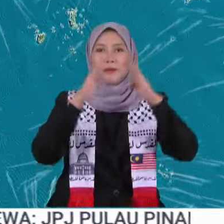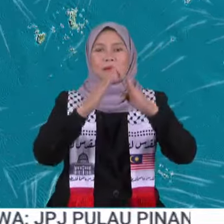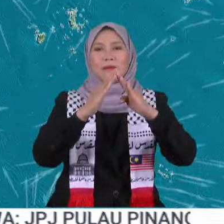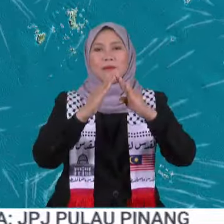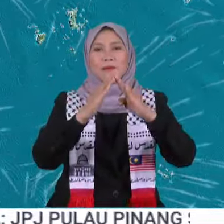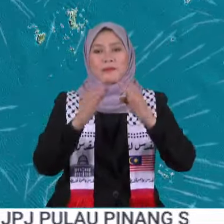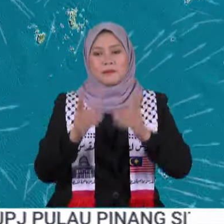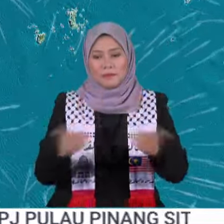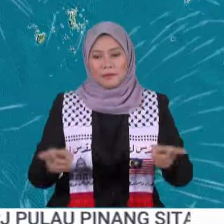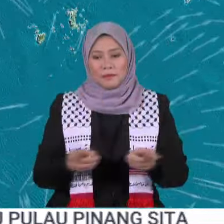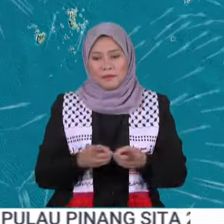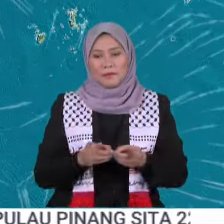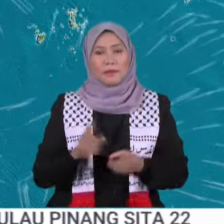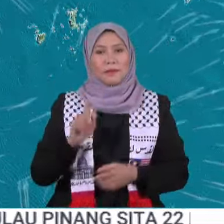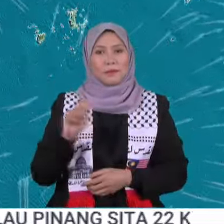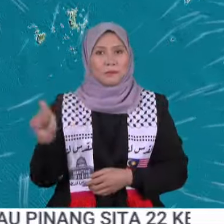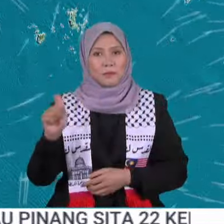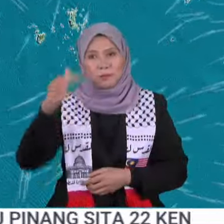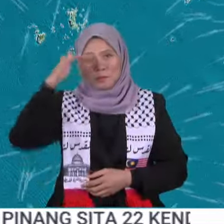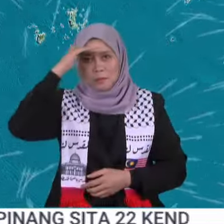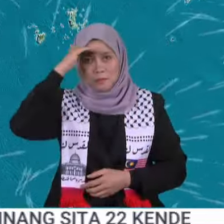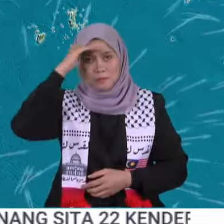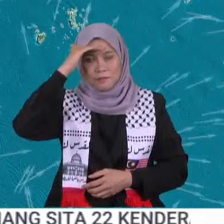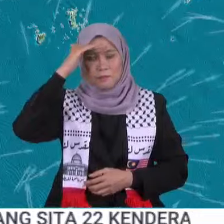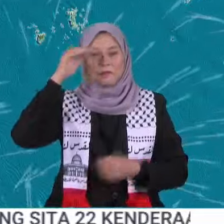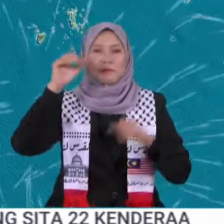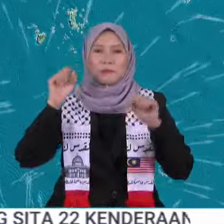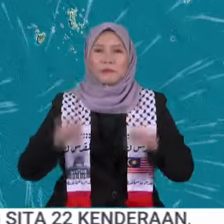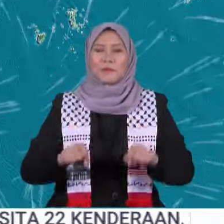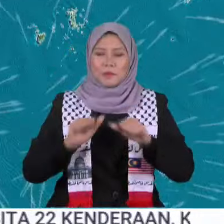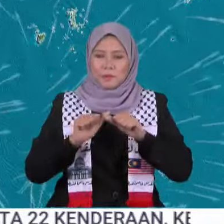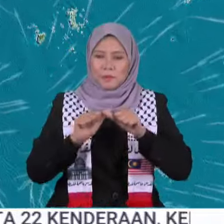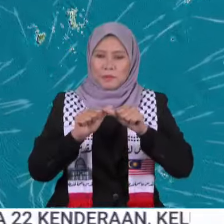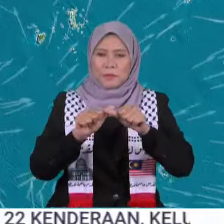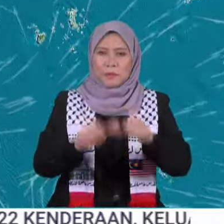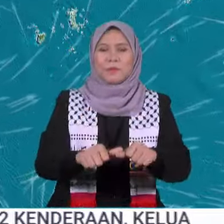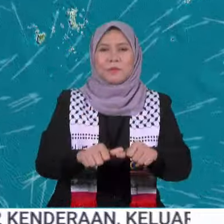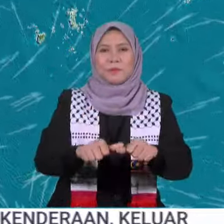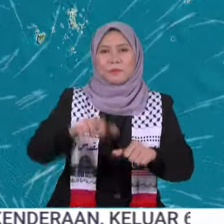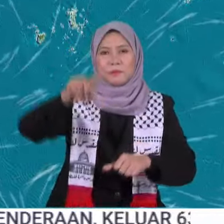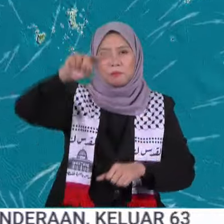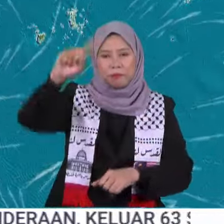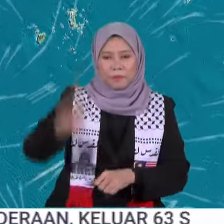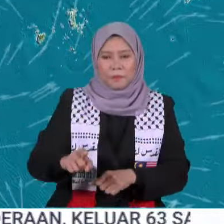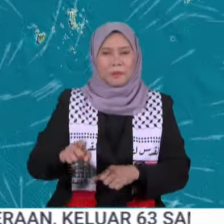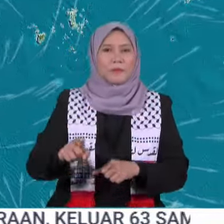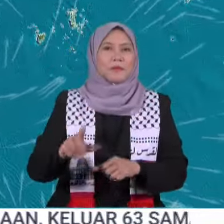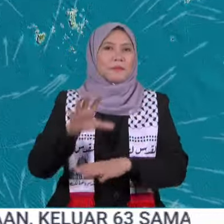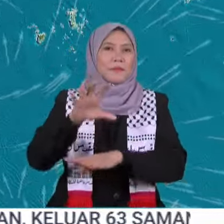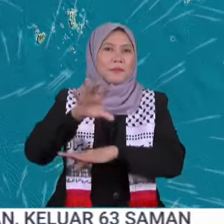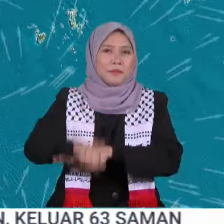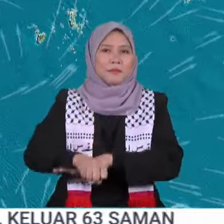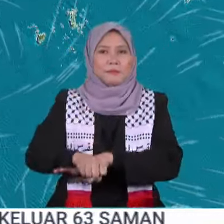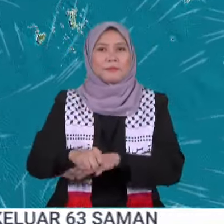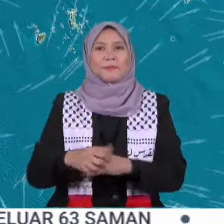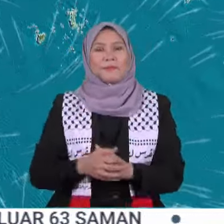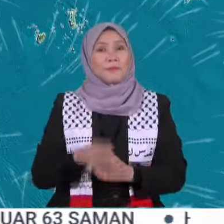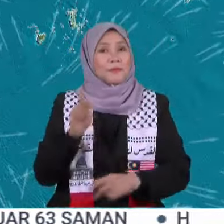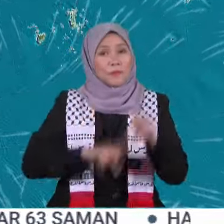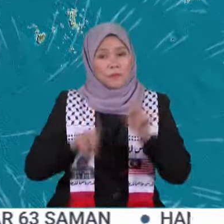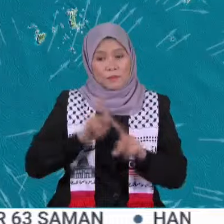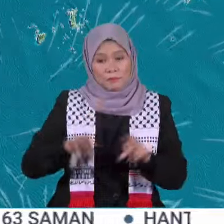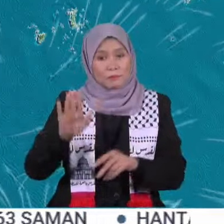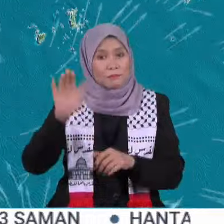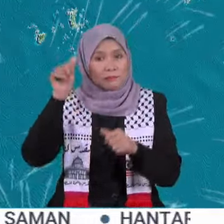dan juga di daerah-daerah sekitar timur Johor dijangka boleh berterusan sehingga ke tengah malam nanti. Oleh itu, orang ramai sekali